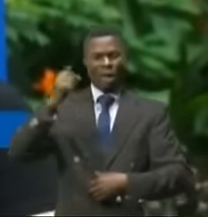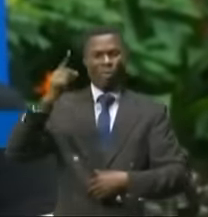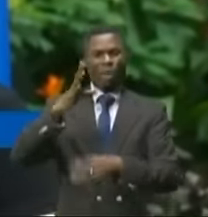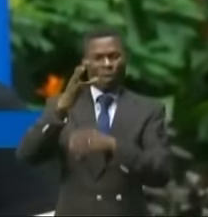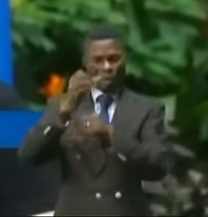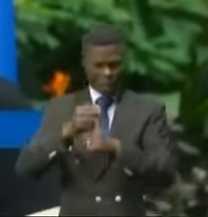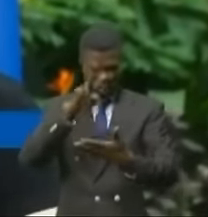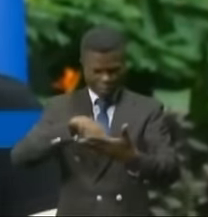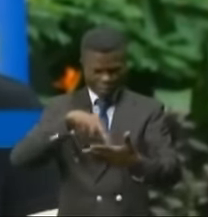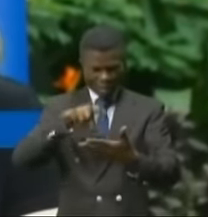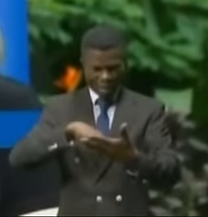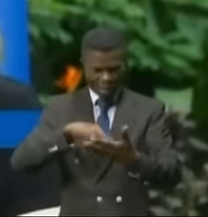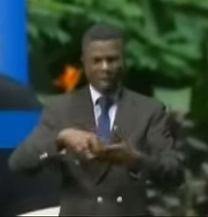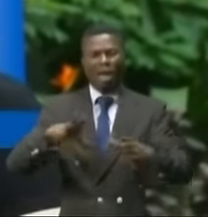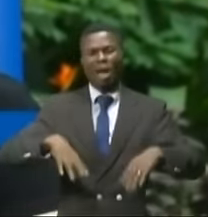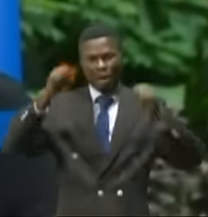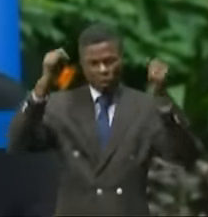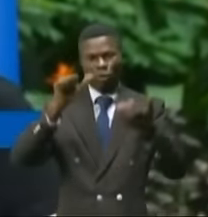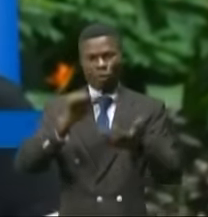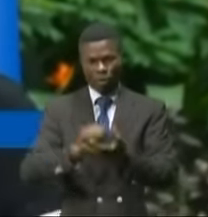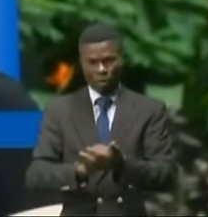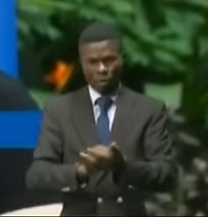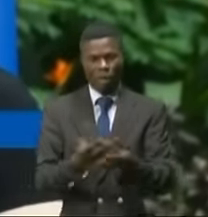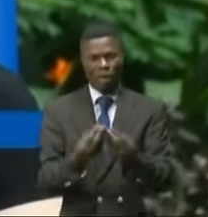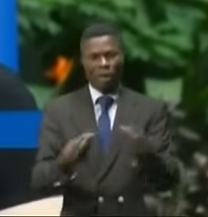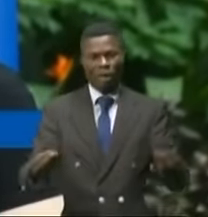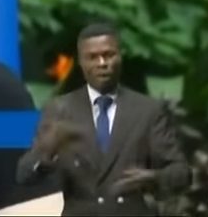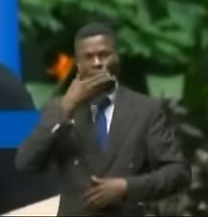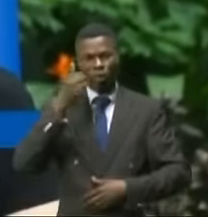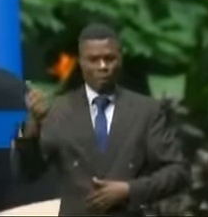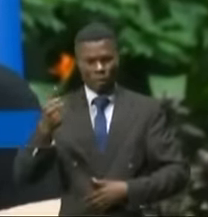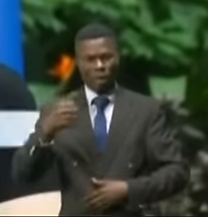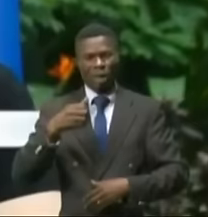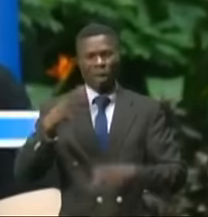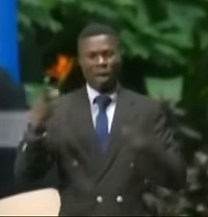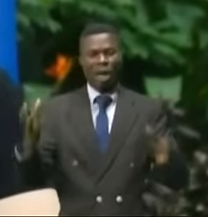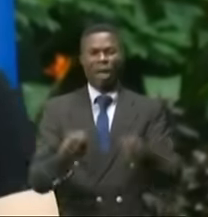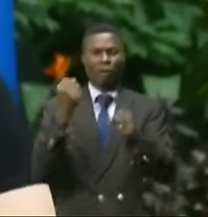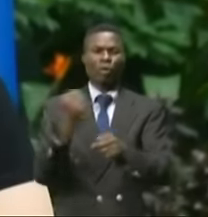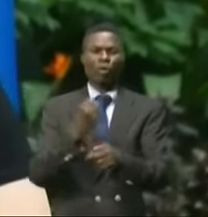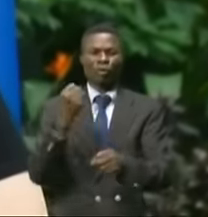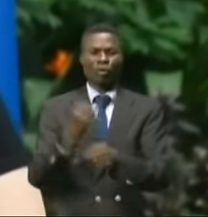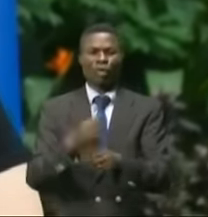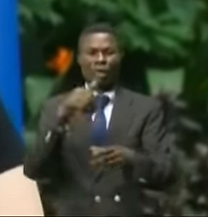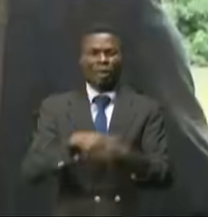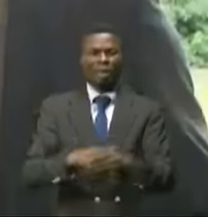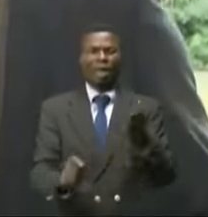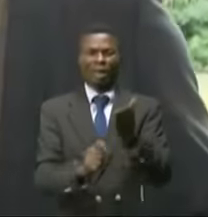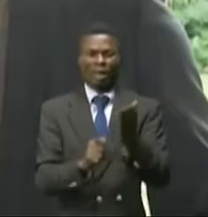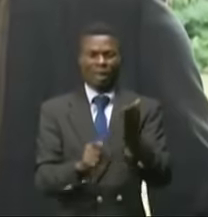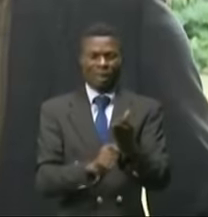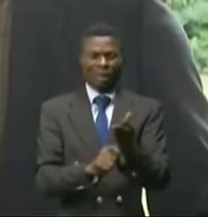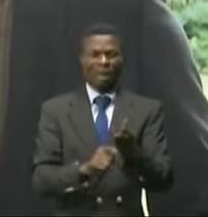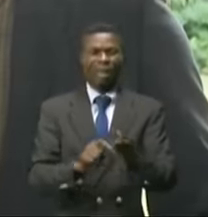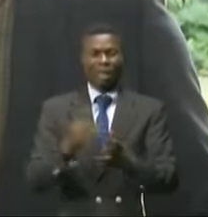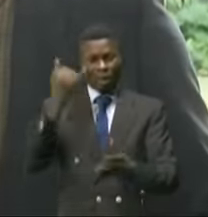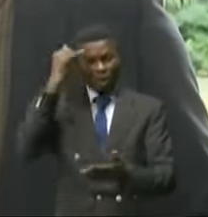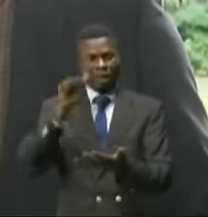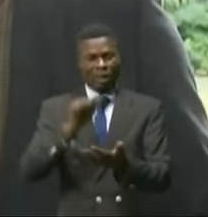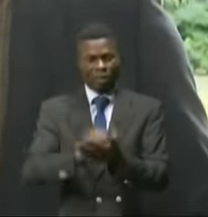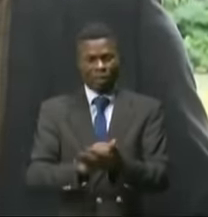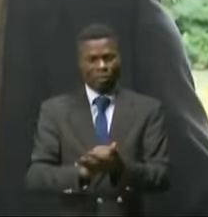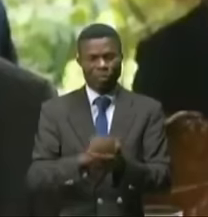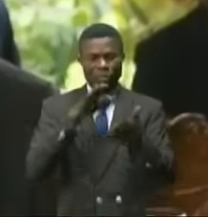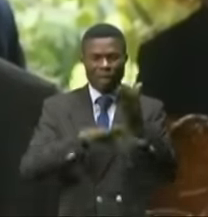pour aider les jeunes à trouver un travail à travers l'entrepreneuriat. Cette initiative s'aligne